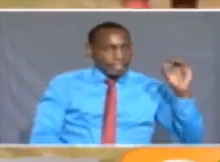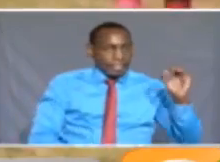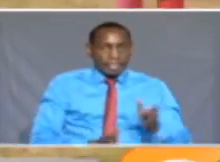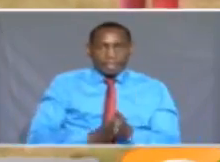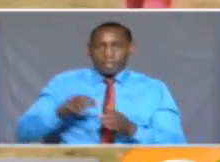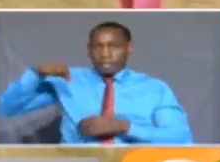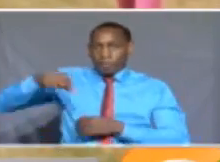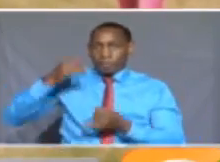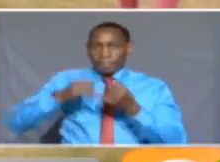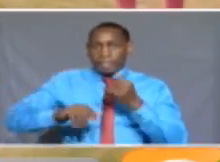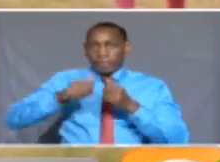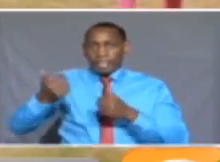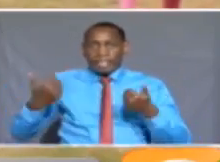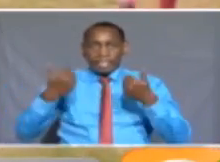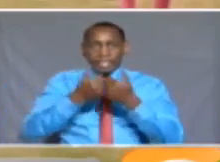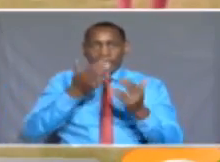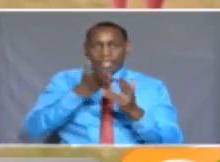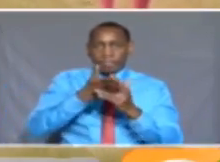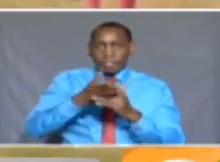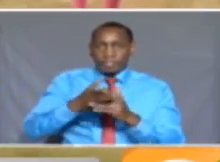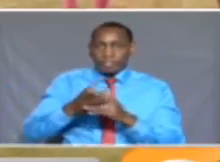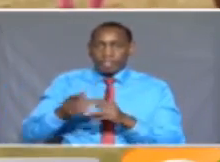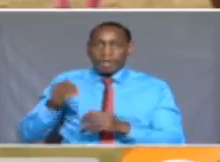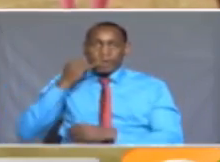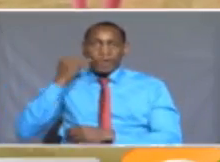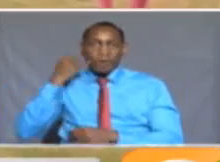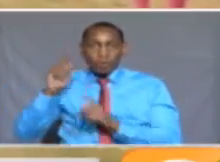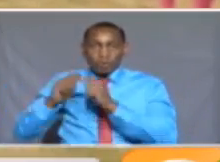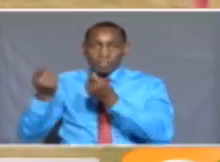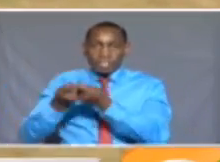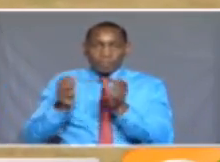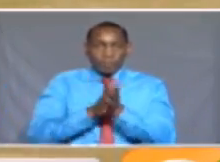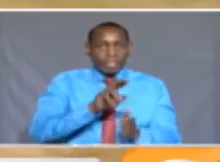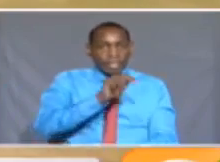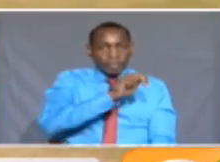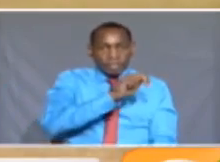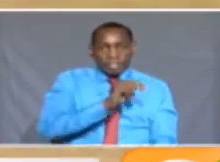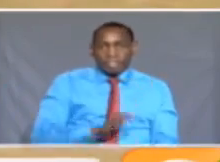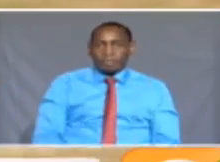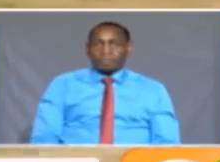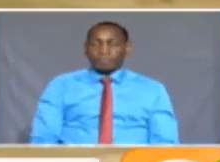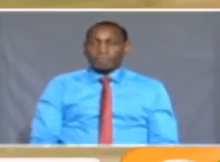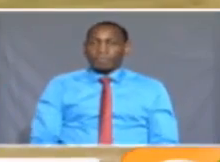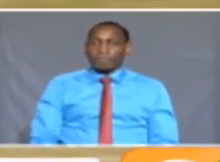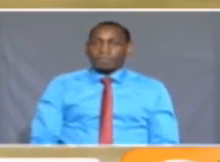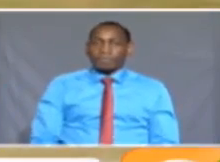Robo finali nyingine itakuwa baina ya Top Fry na Kuru na Nondi's Scripts.